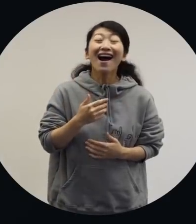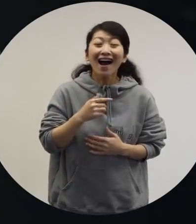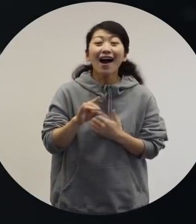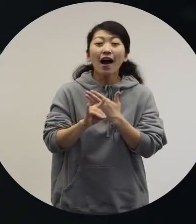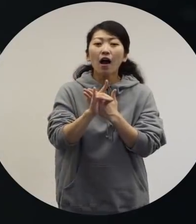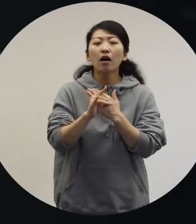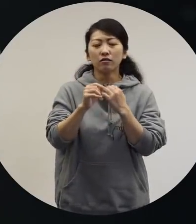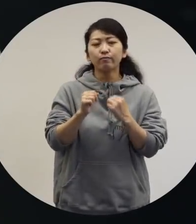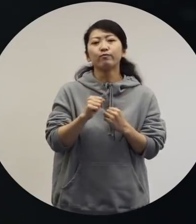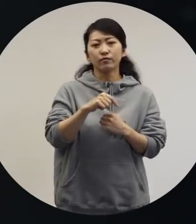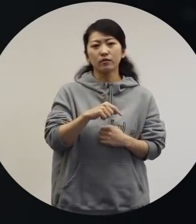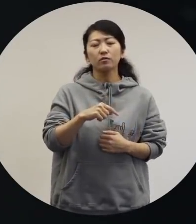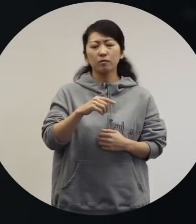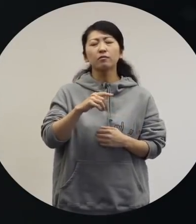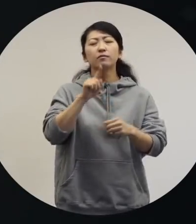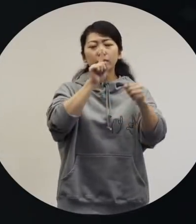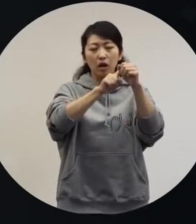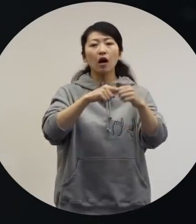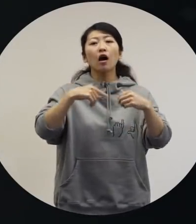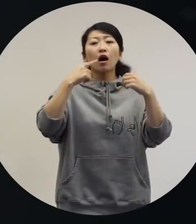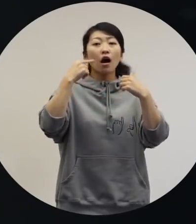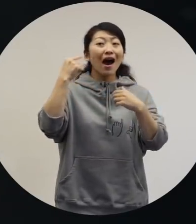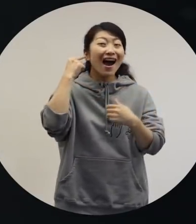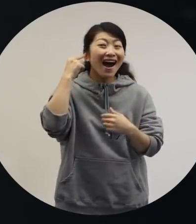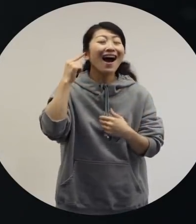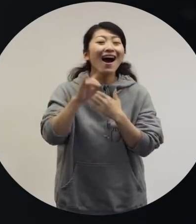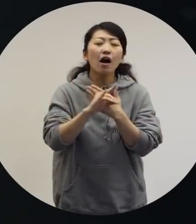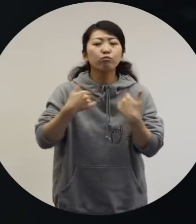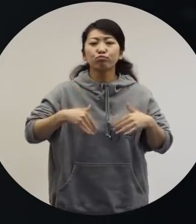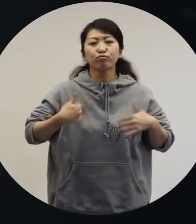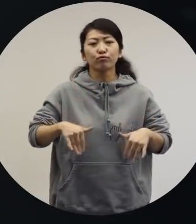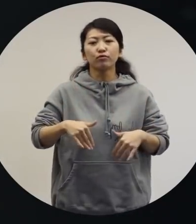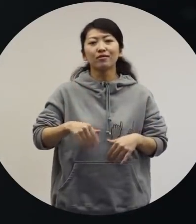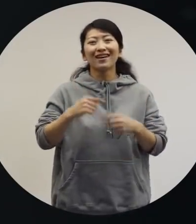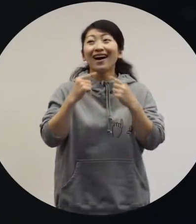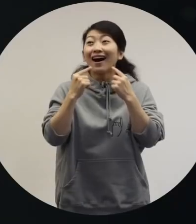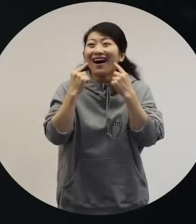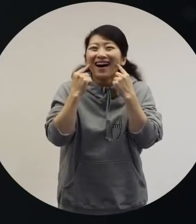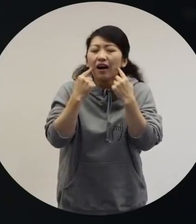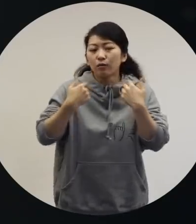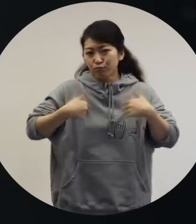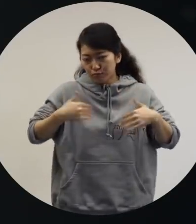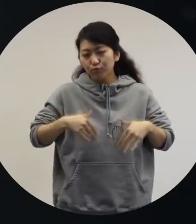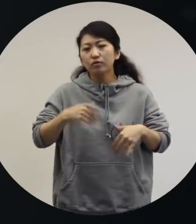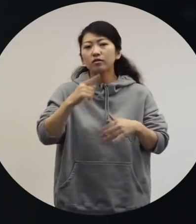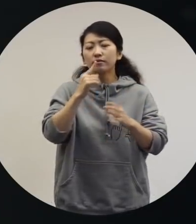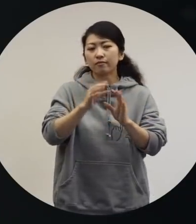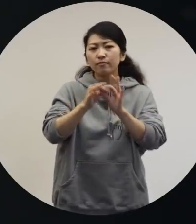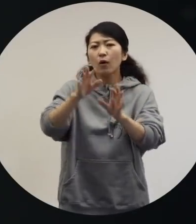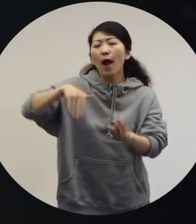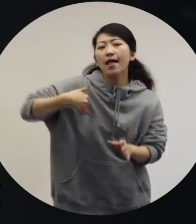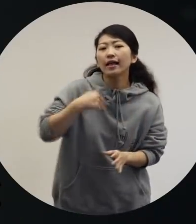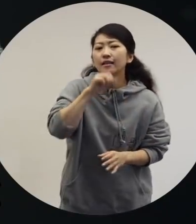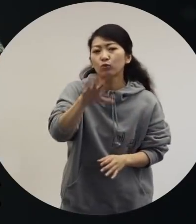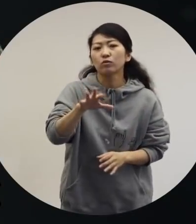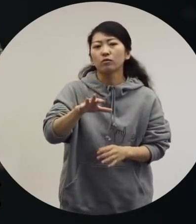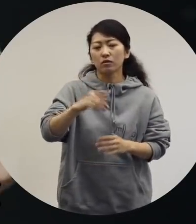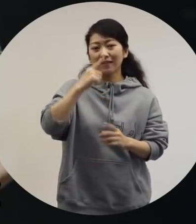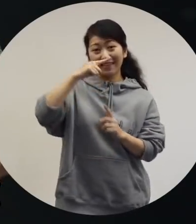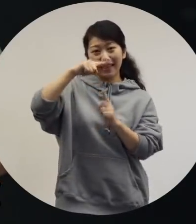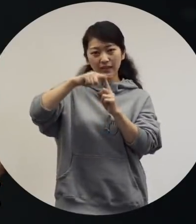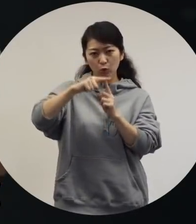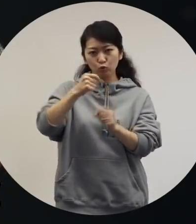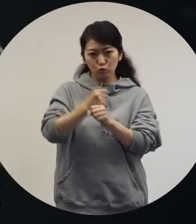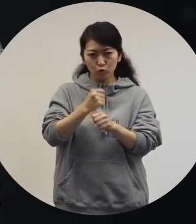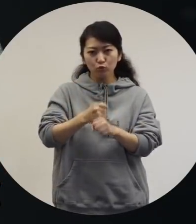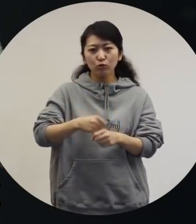的多いので、 うん、 の目標はまず聞こえてるふりをしない愛想笑いをしないこと、伝えることで、自分で T シャ